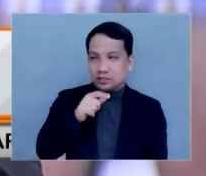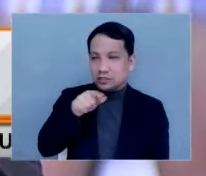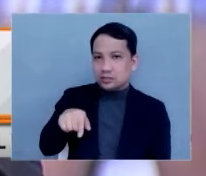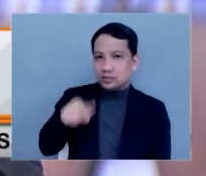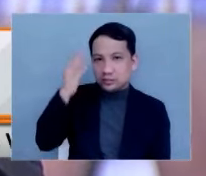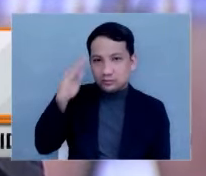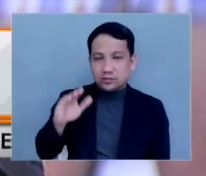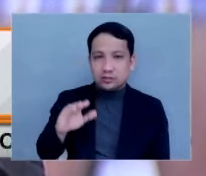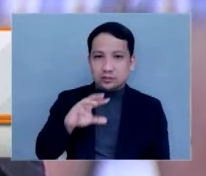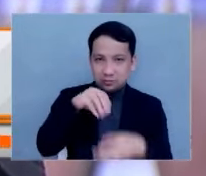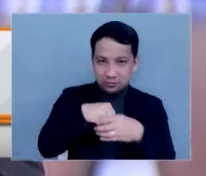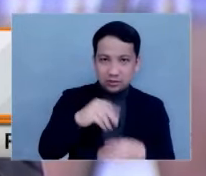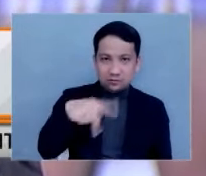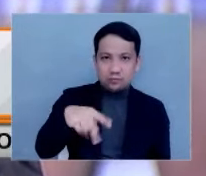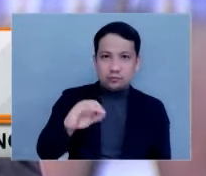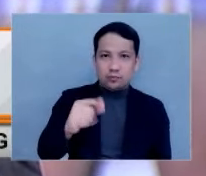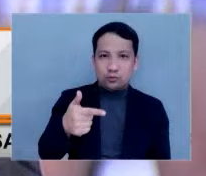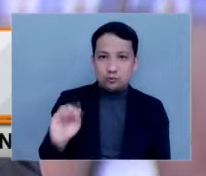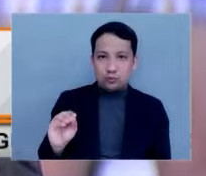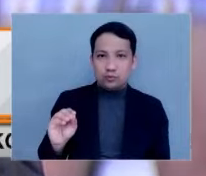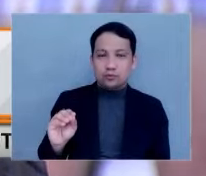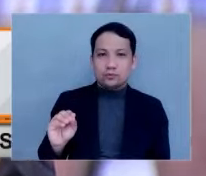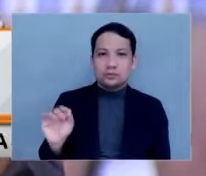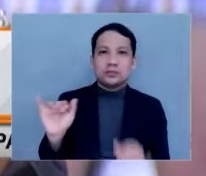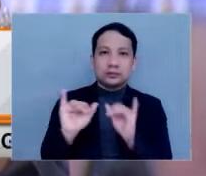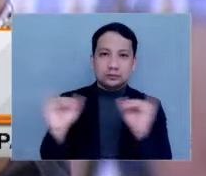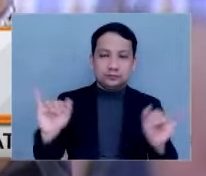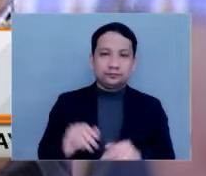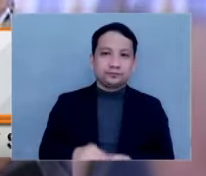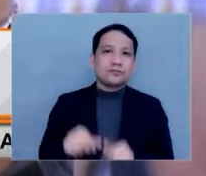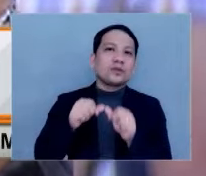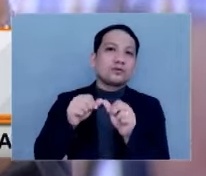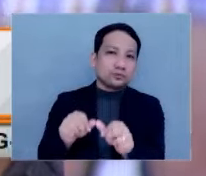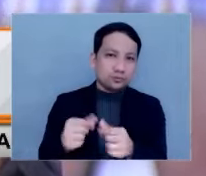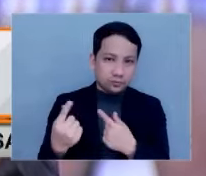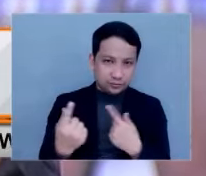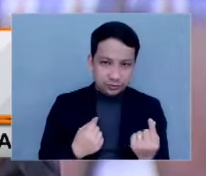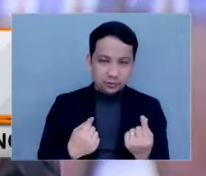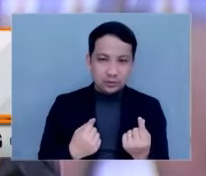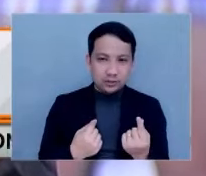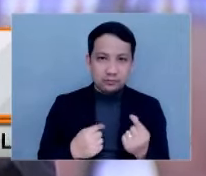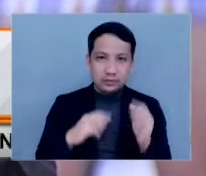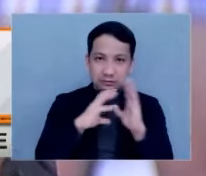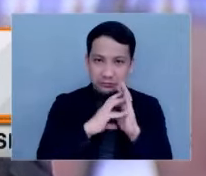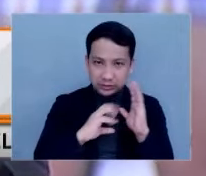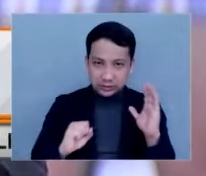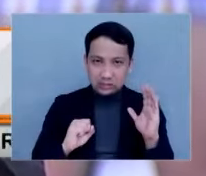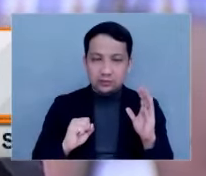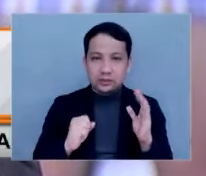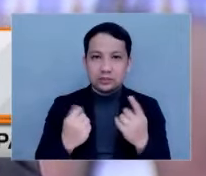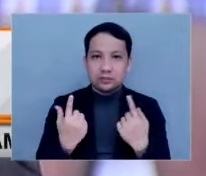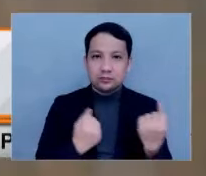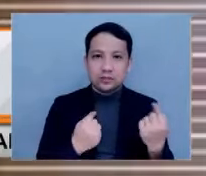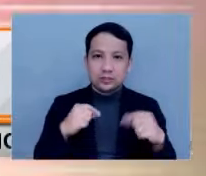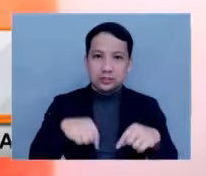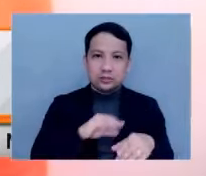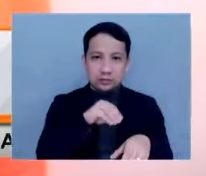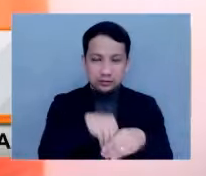na yun pa rin. Tuloy pa rin sila sa kanilang scamming activities in a smaller